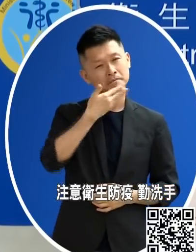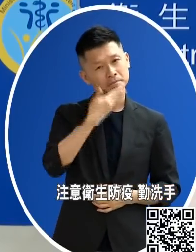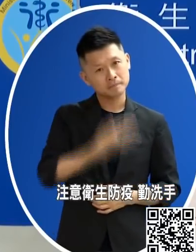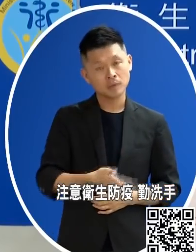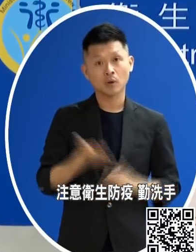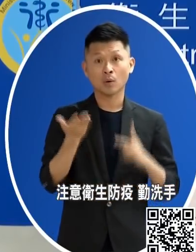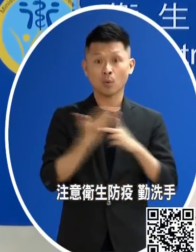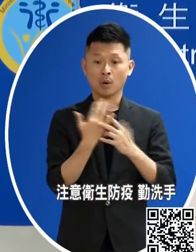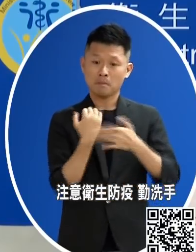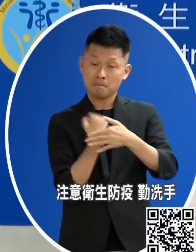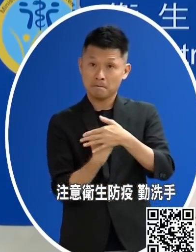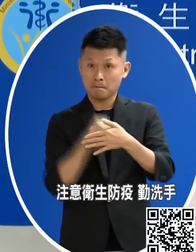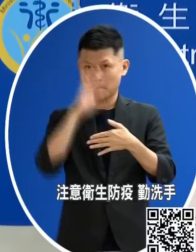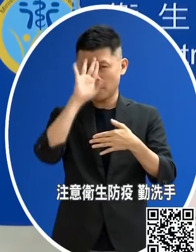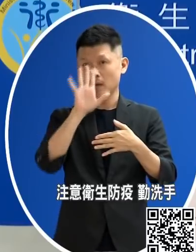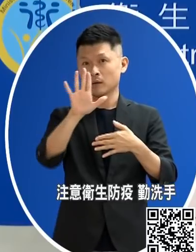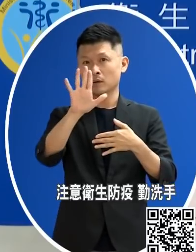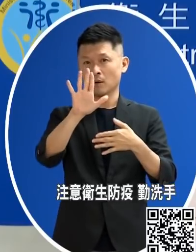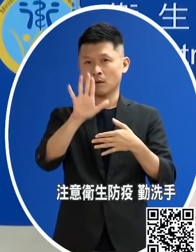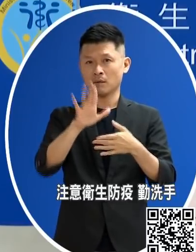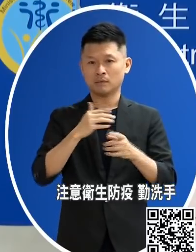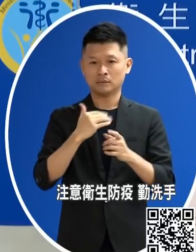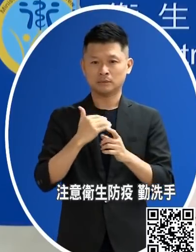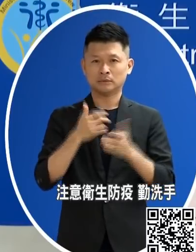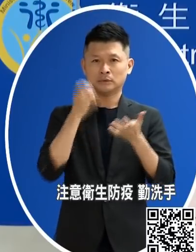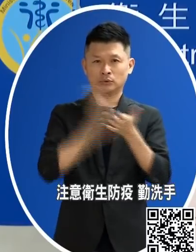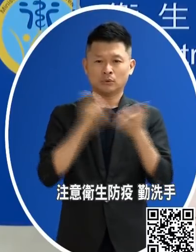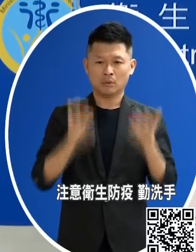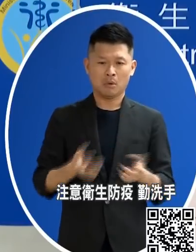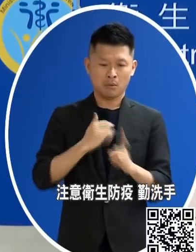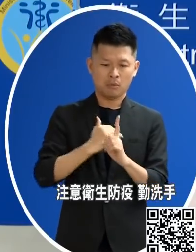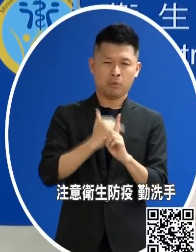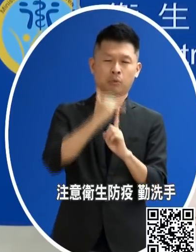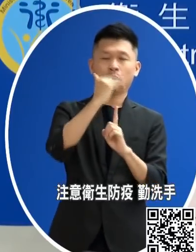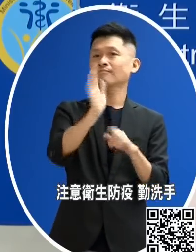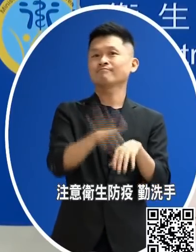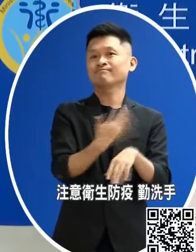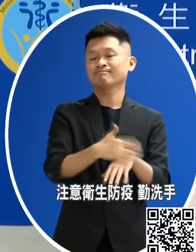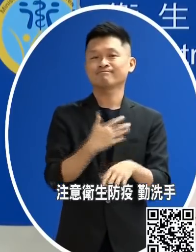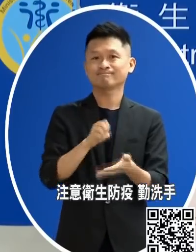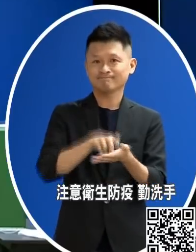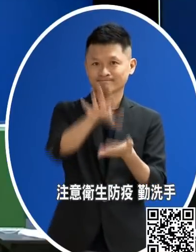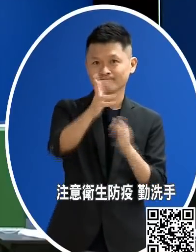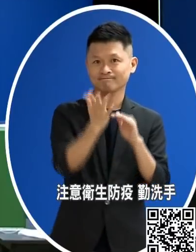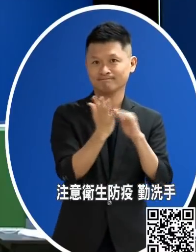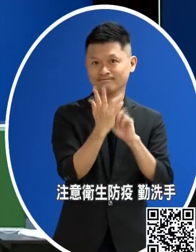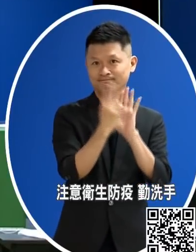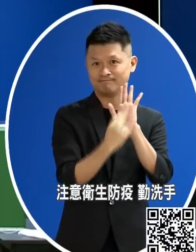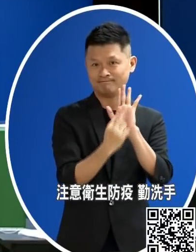有潜伏疾病的病人来变成重症的一个状况，在这边也一并跟大家报告说明。